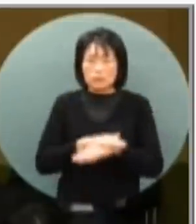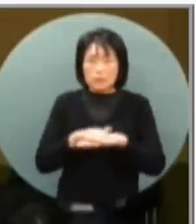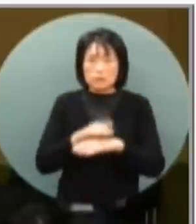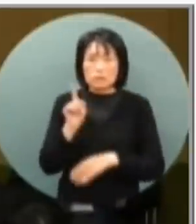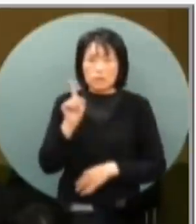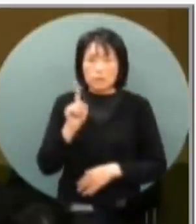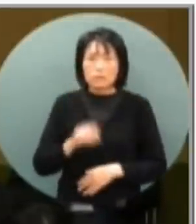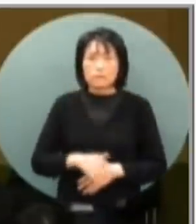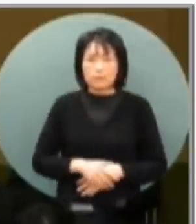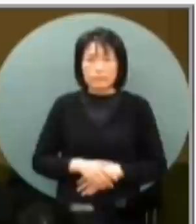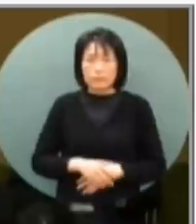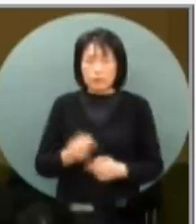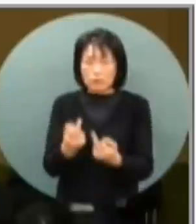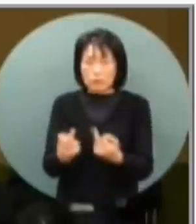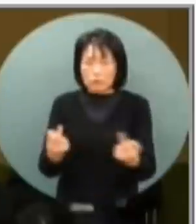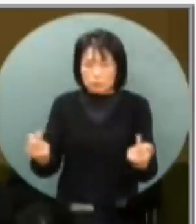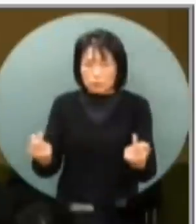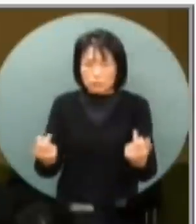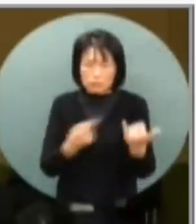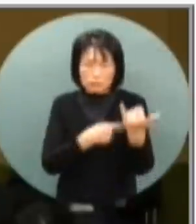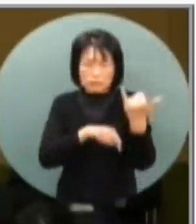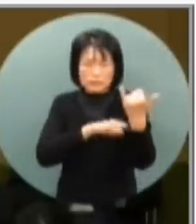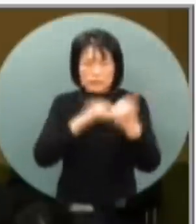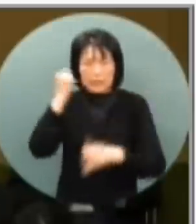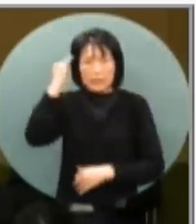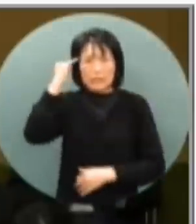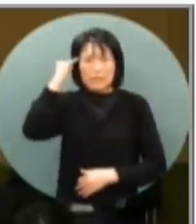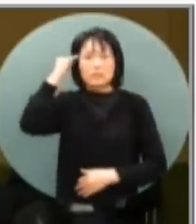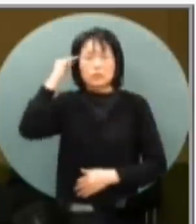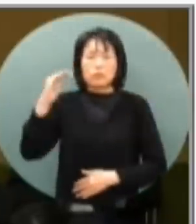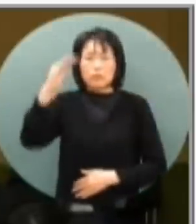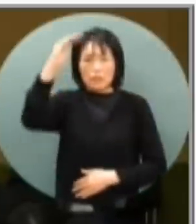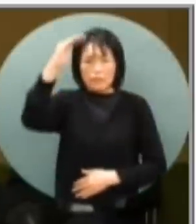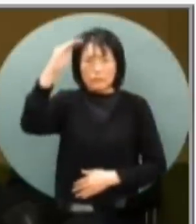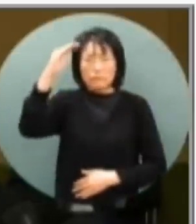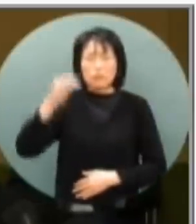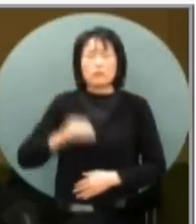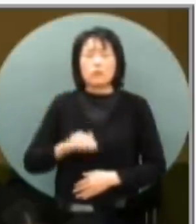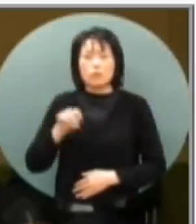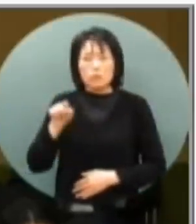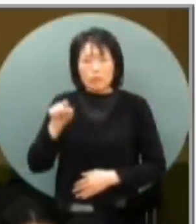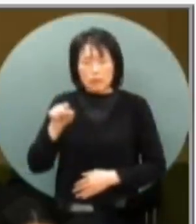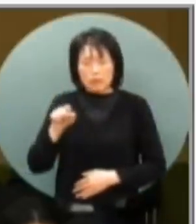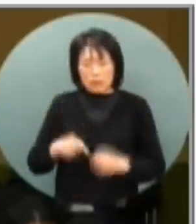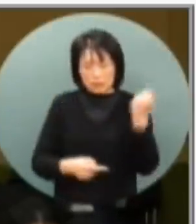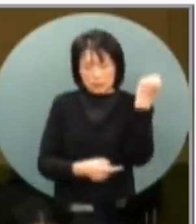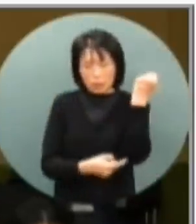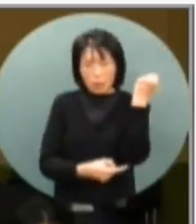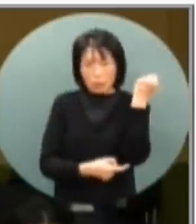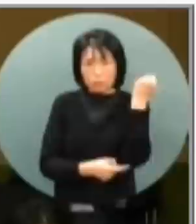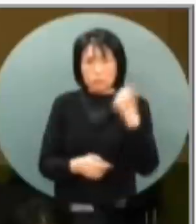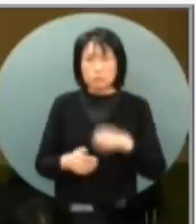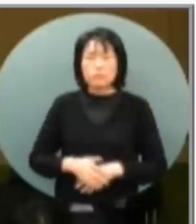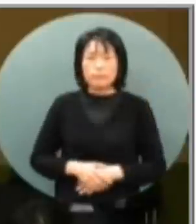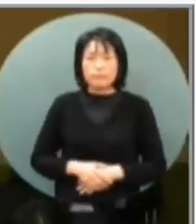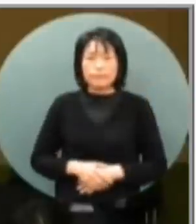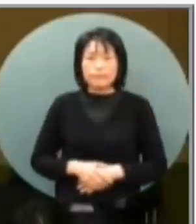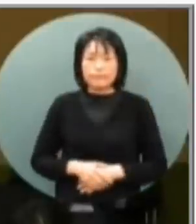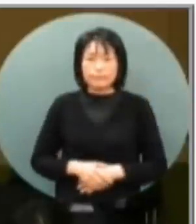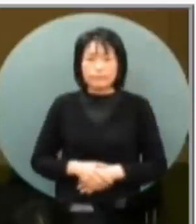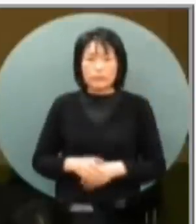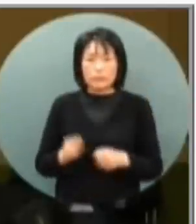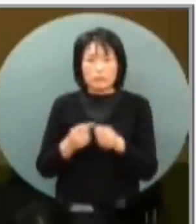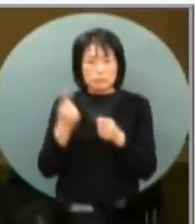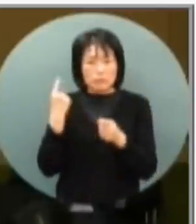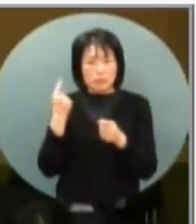はまずは子どもたちの人権意識をしっかりと高めていく、ここが基本であろうというふうに思っておりまして、昨